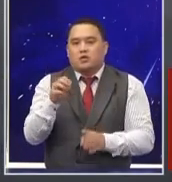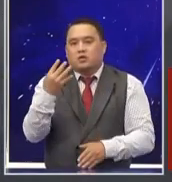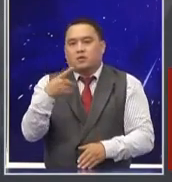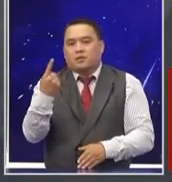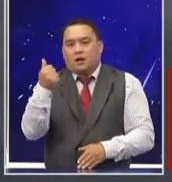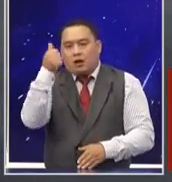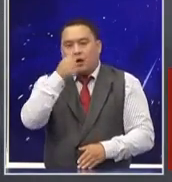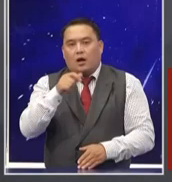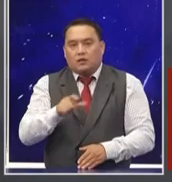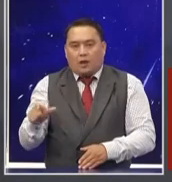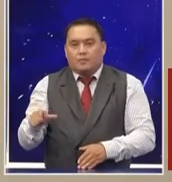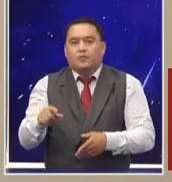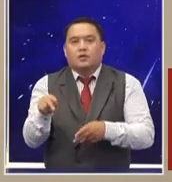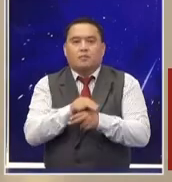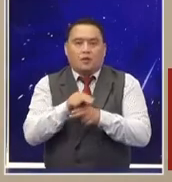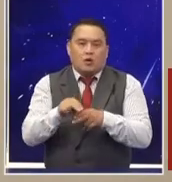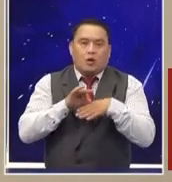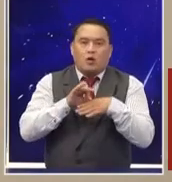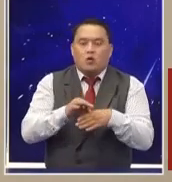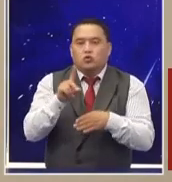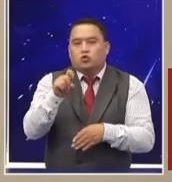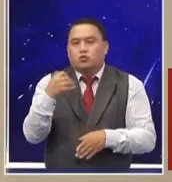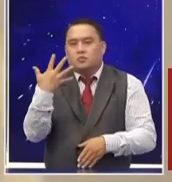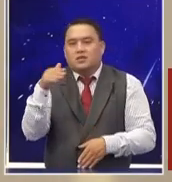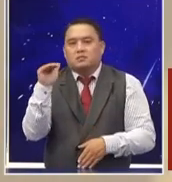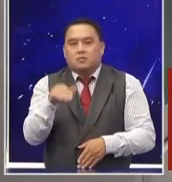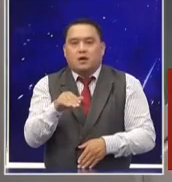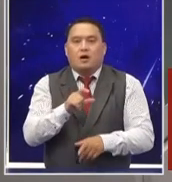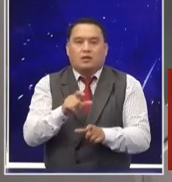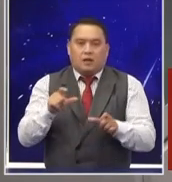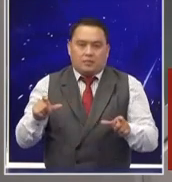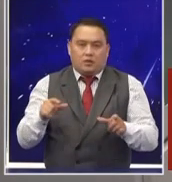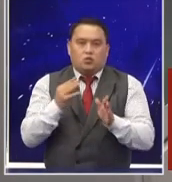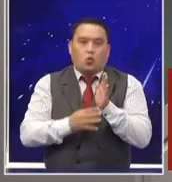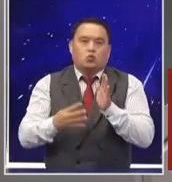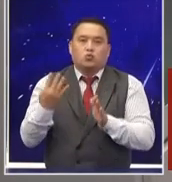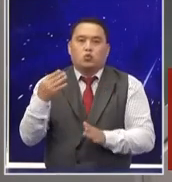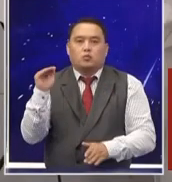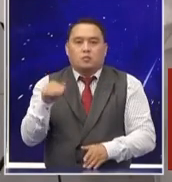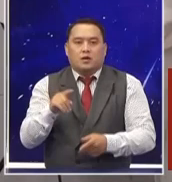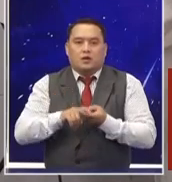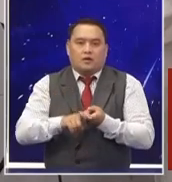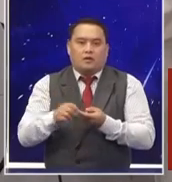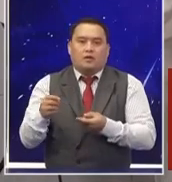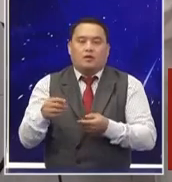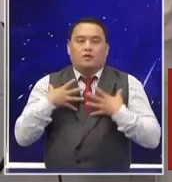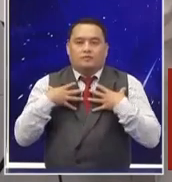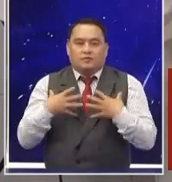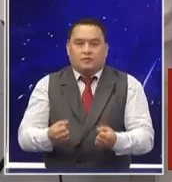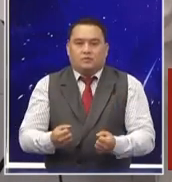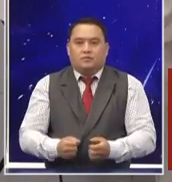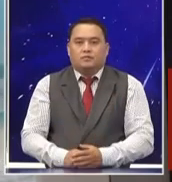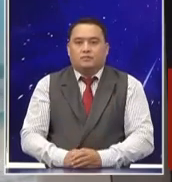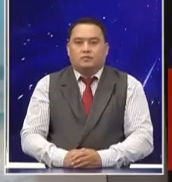адам ем алуда. Елде індет жұқтырғандардың саны 105 мыңнан асты, олардың 94 мыңы вирустан айығып шықты.